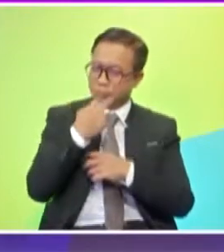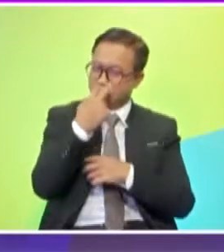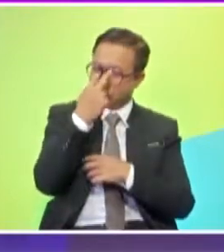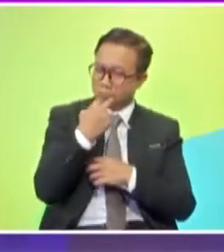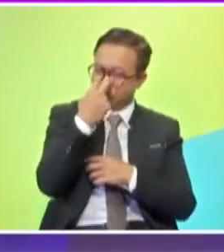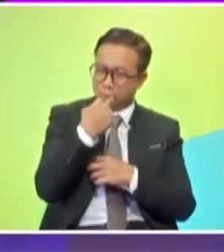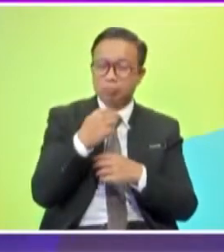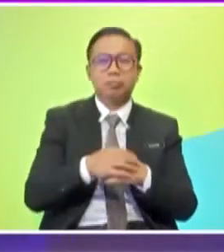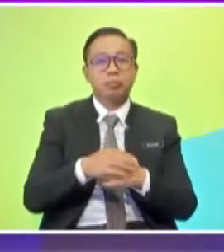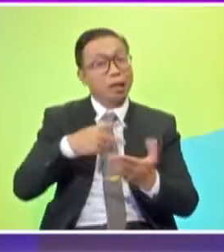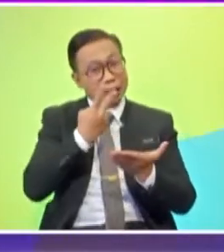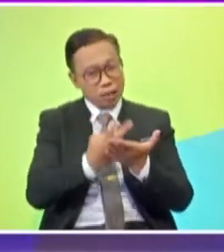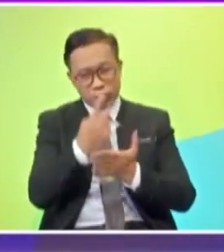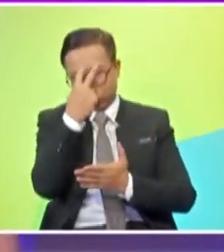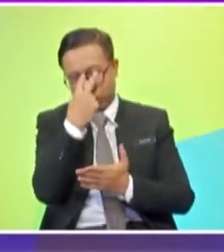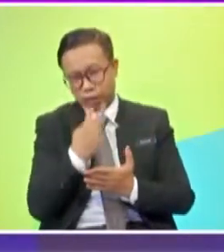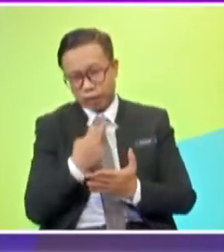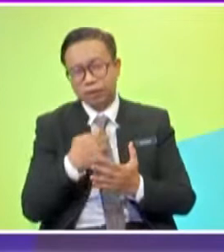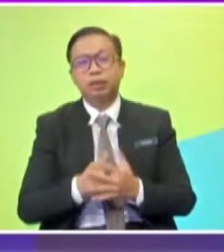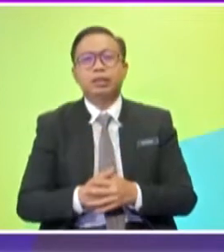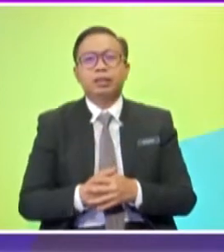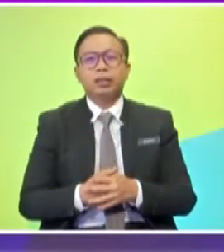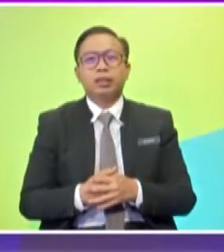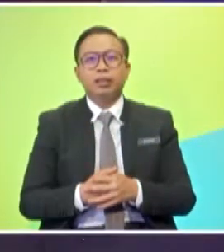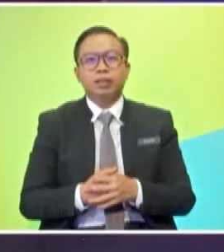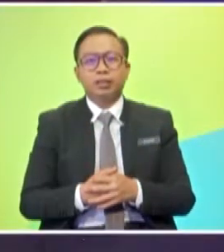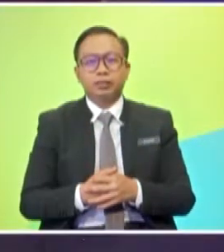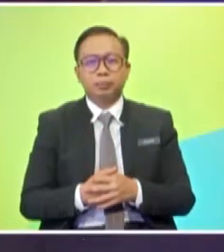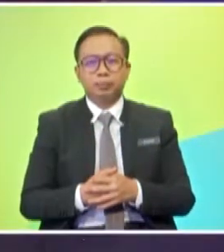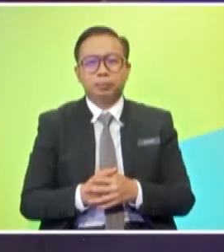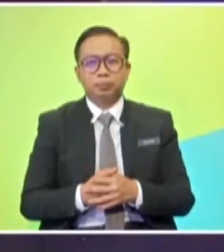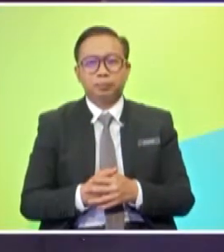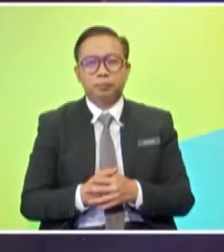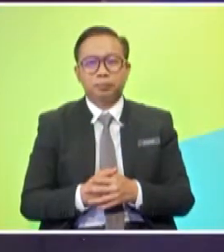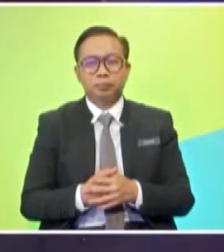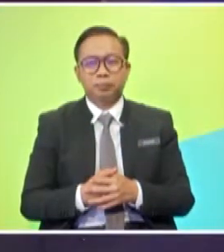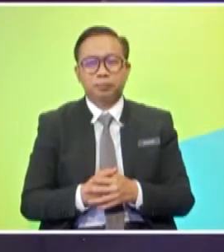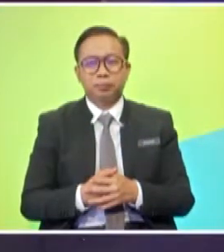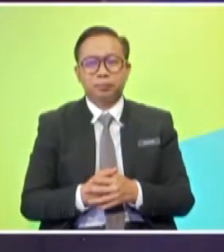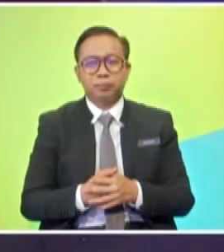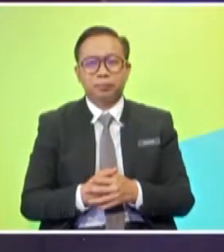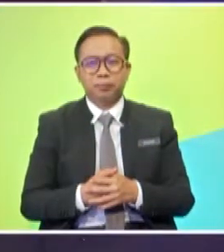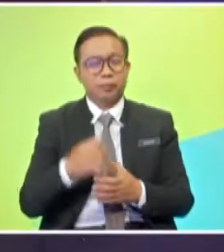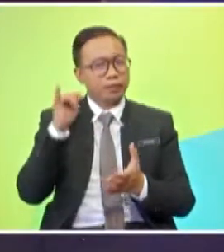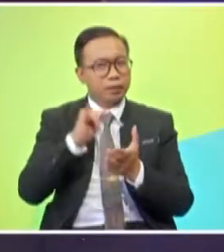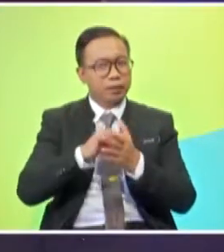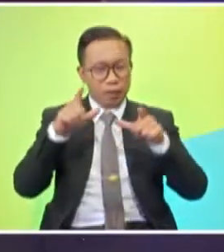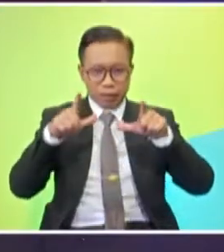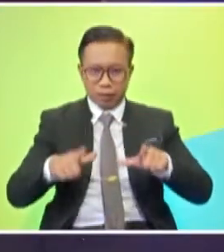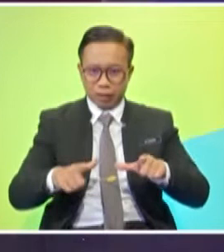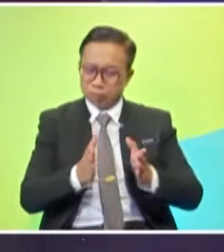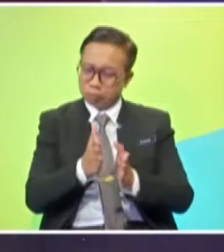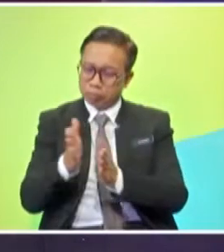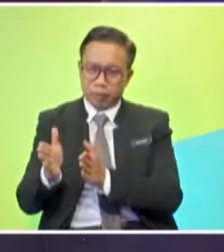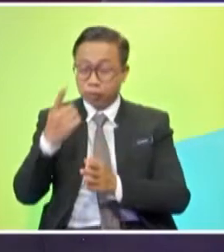jatuh nangis meneng ah Hai hehehe pagi gue dulu oke Ini kita letak tepi untuk